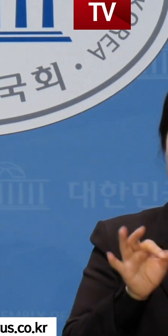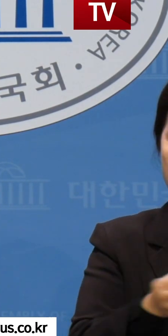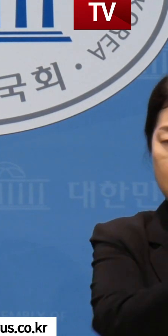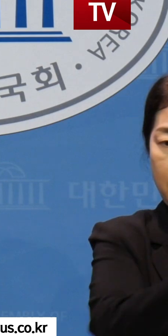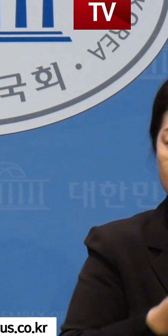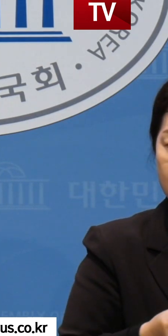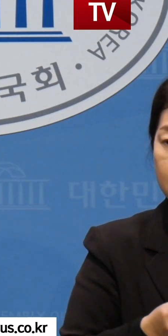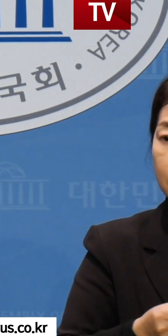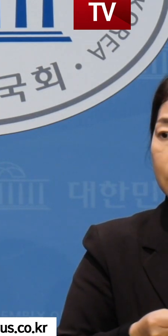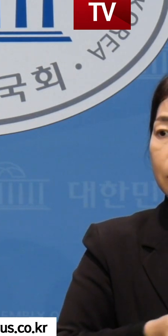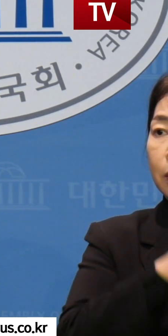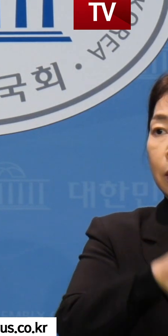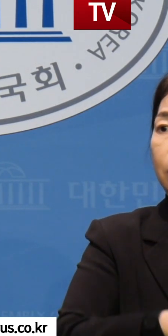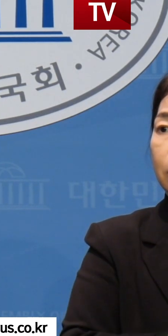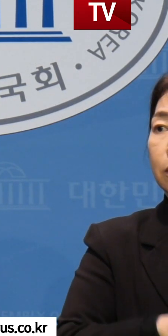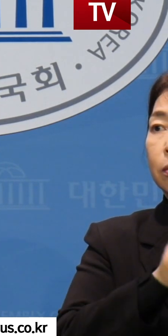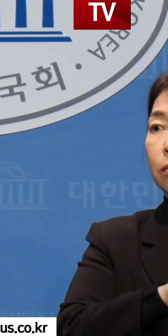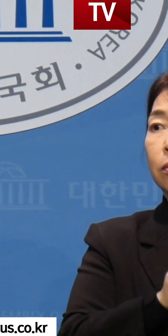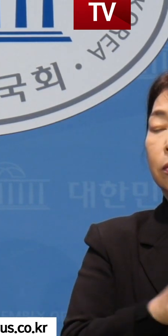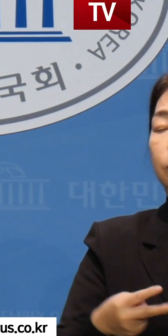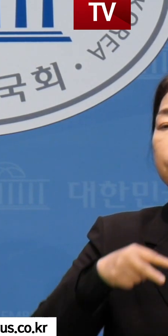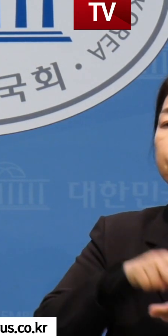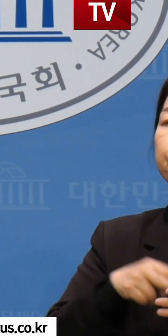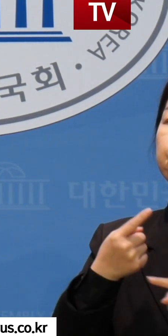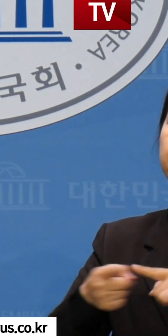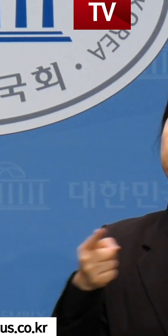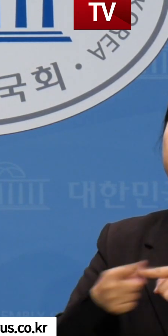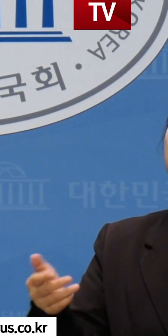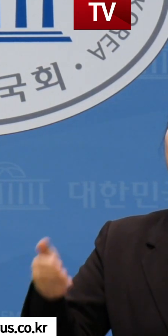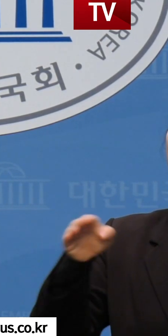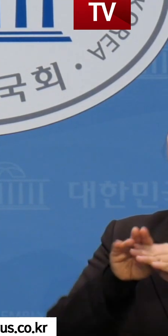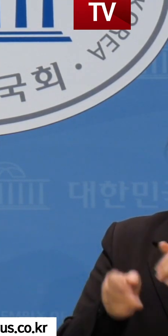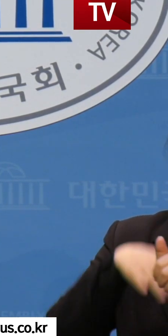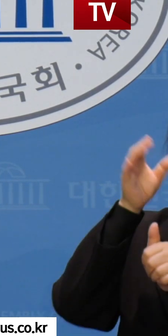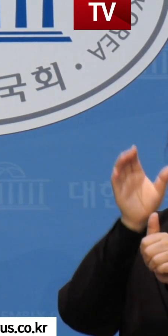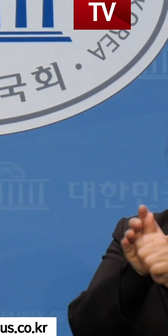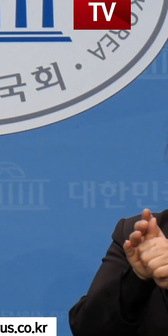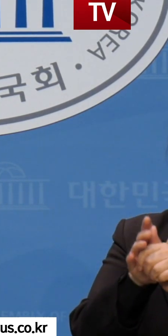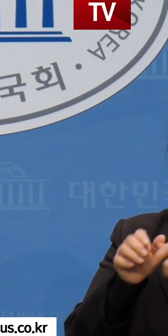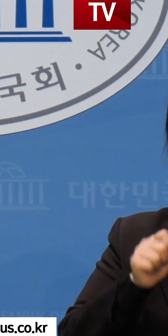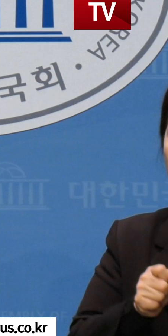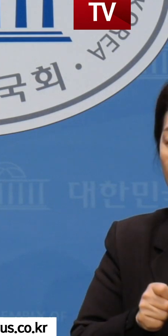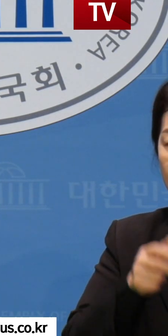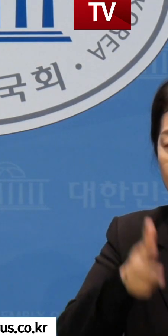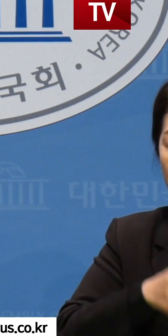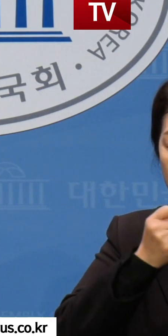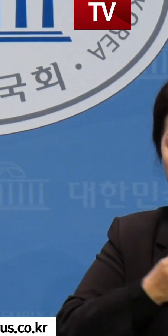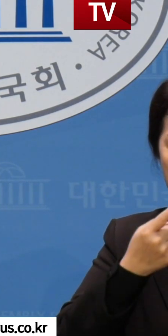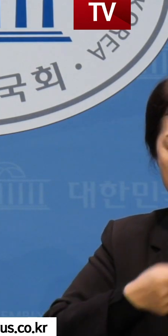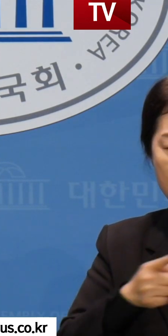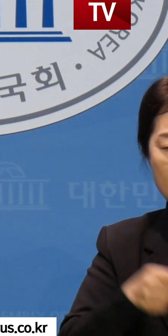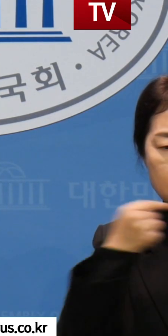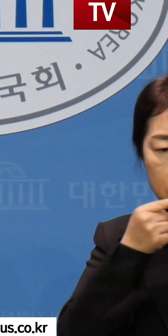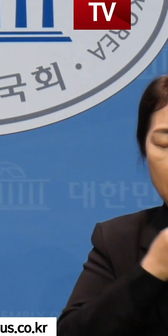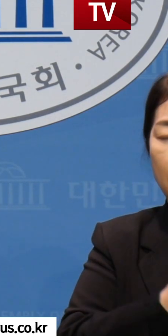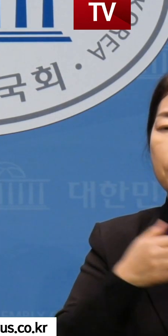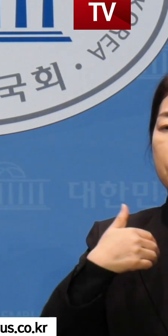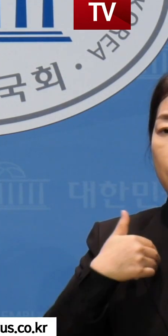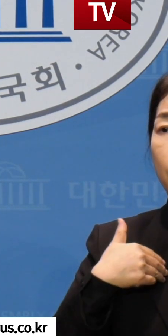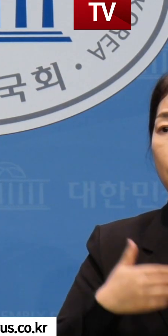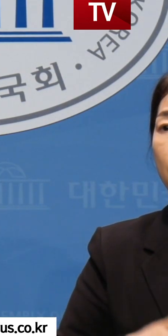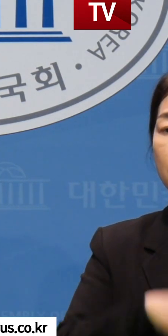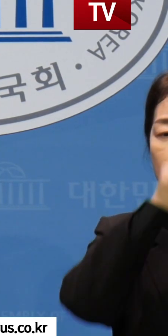대출 PF 사업장에 대해 독립적 평가기관에 의한 엄밀한 사업성 평가로 옥석